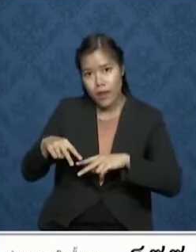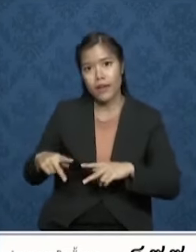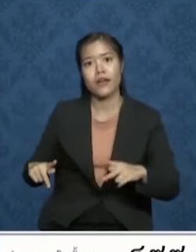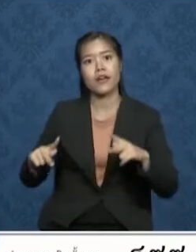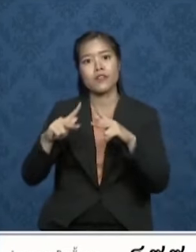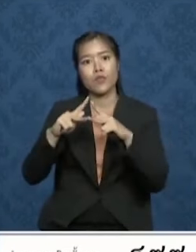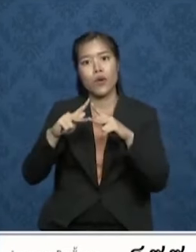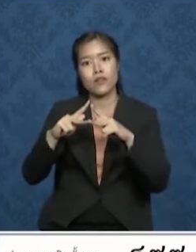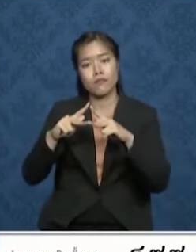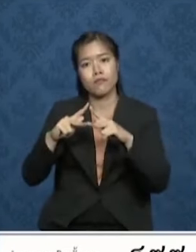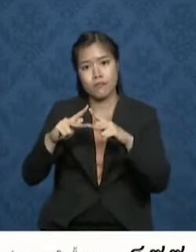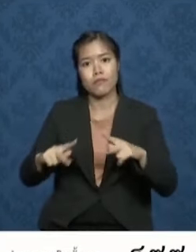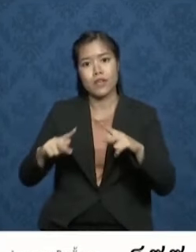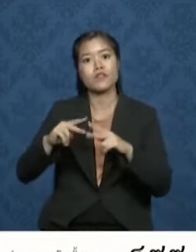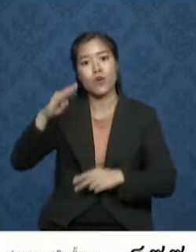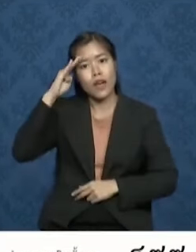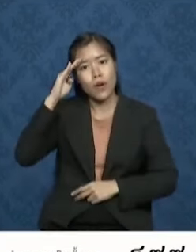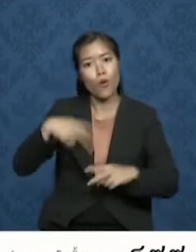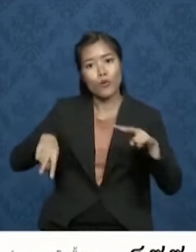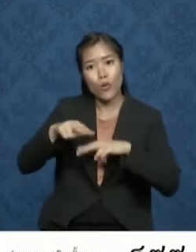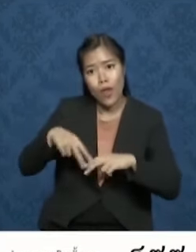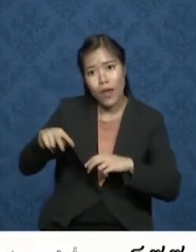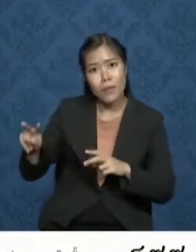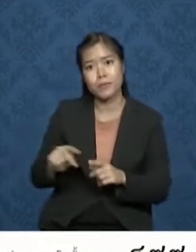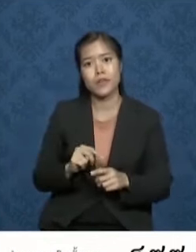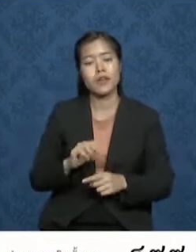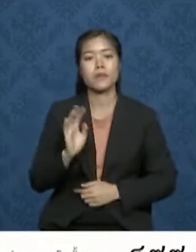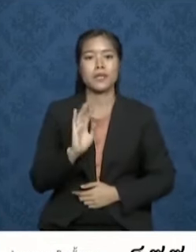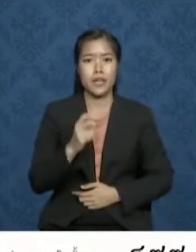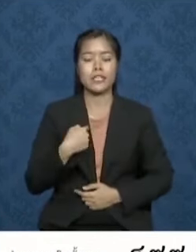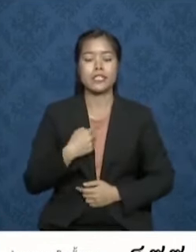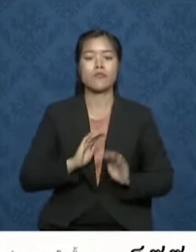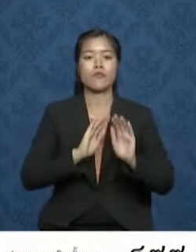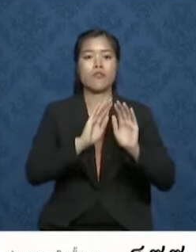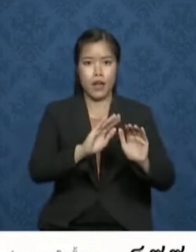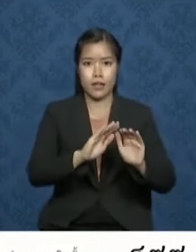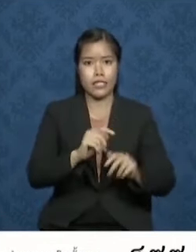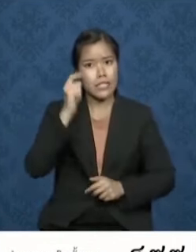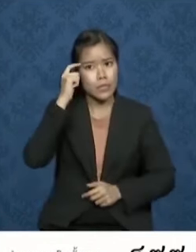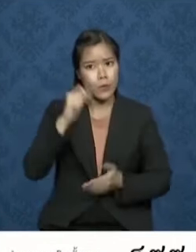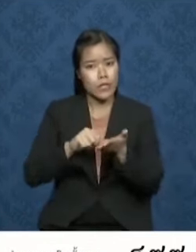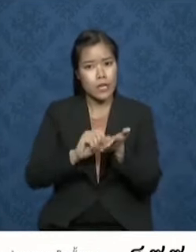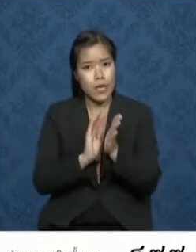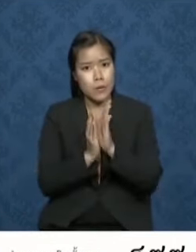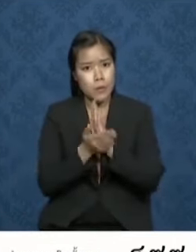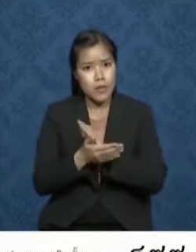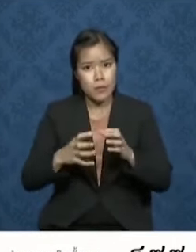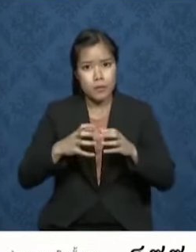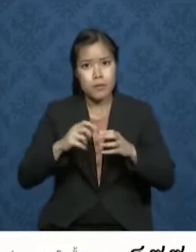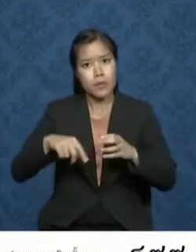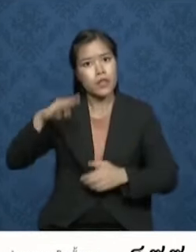หรือคุณยิ่งลักษณ์ผมก็ฝากความหวังนะครับว่าท่านสุทินจะสามารถที่จะสร้างการเปลี่ยนแปลงขับเคลื่อนกองทัพได้มี